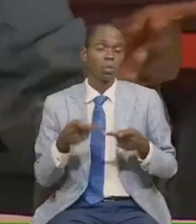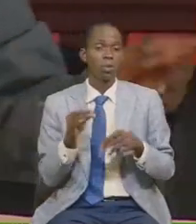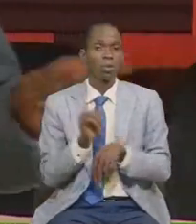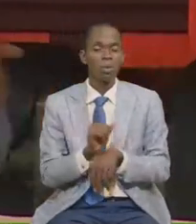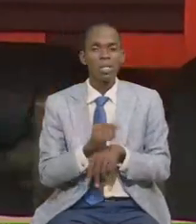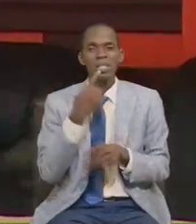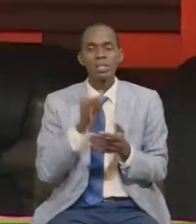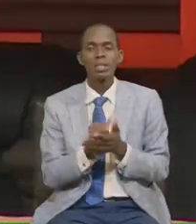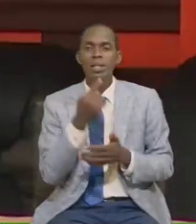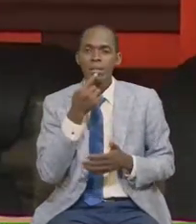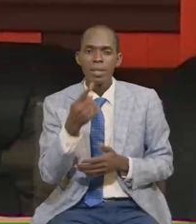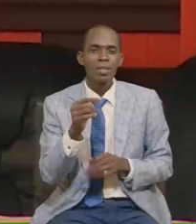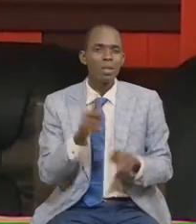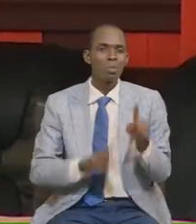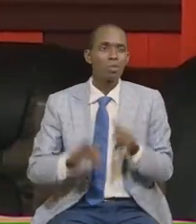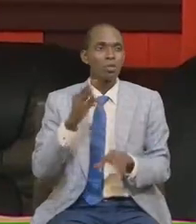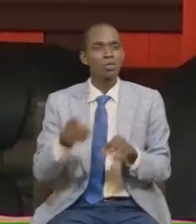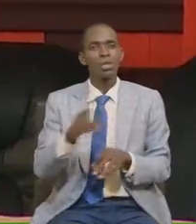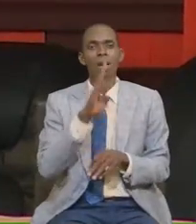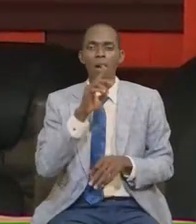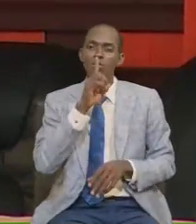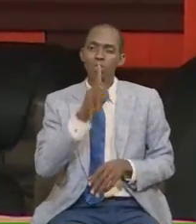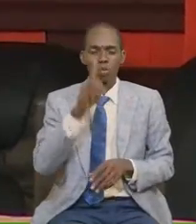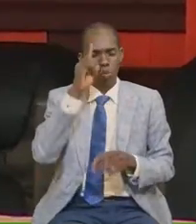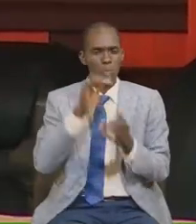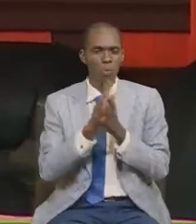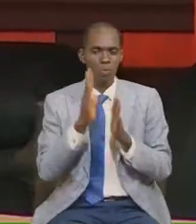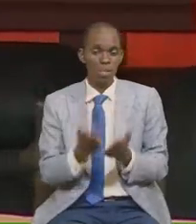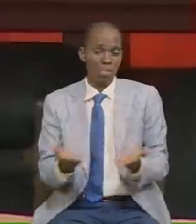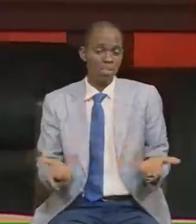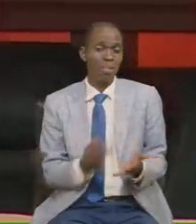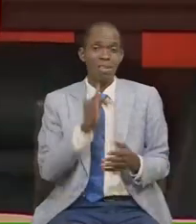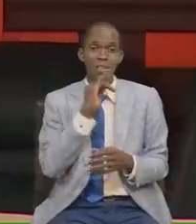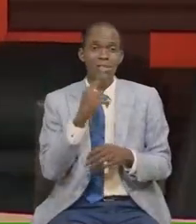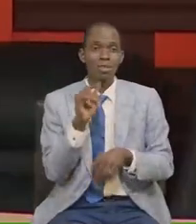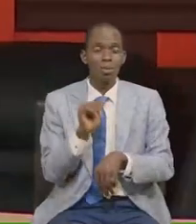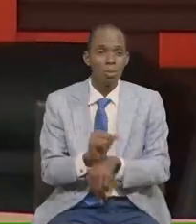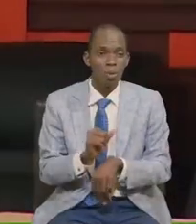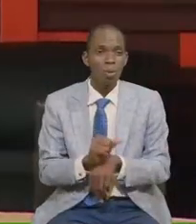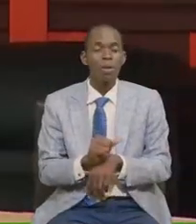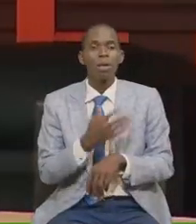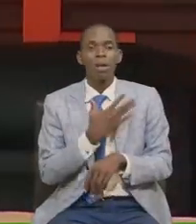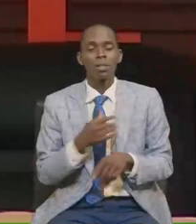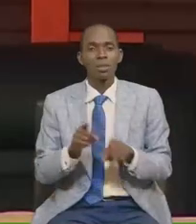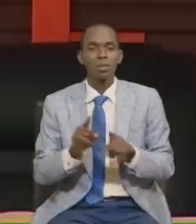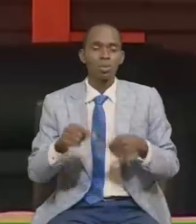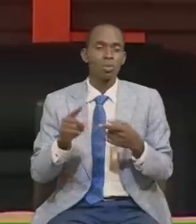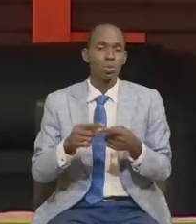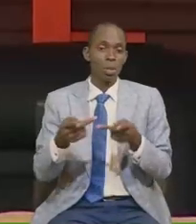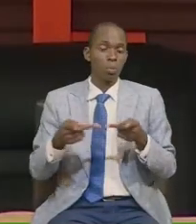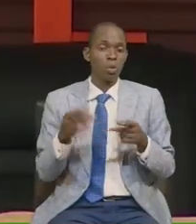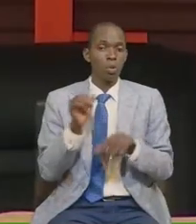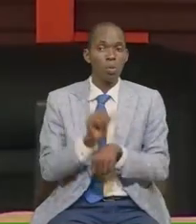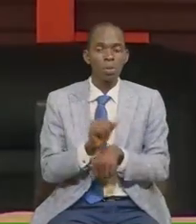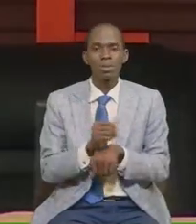ces gens-là, s'ils sont de vrais croyants, voici l'œuvre. Comme ils vont au service, il y a un patron